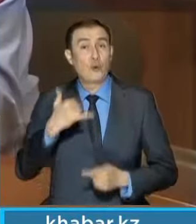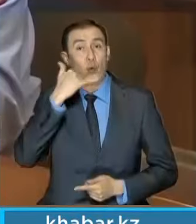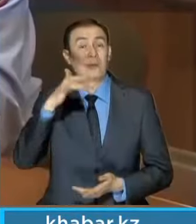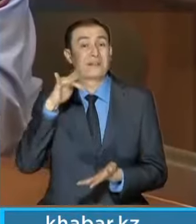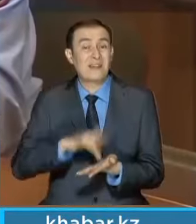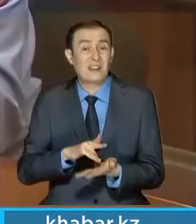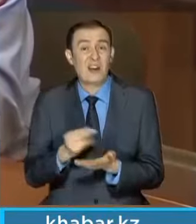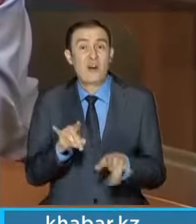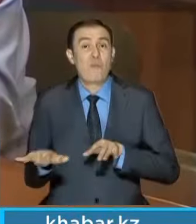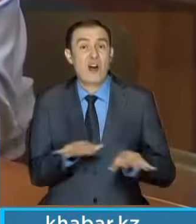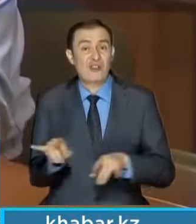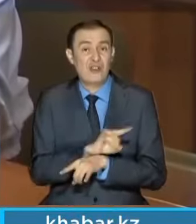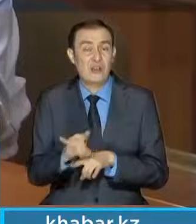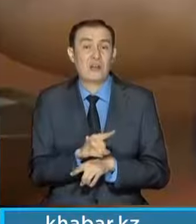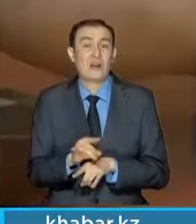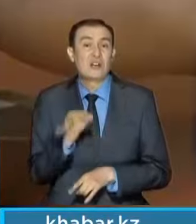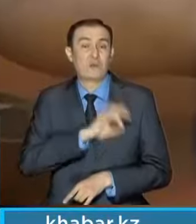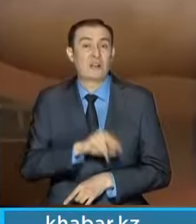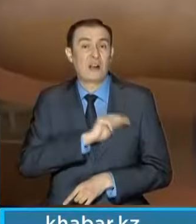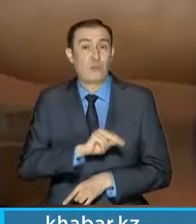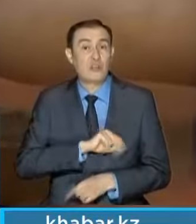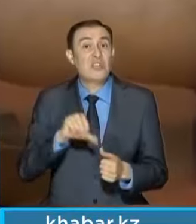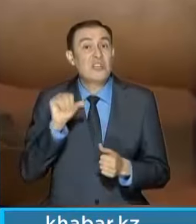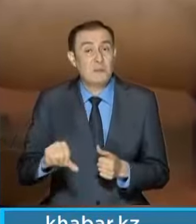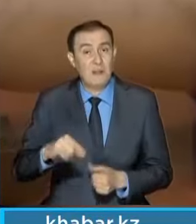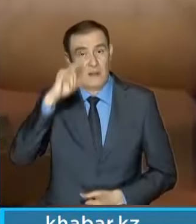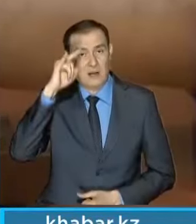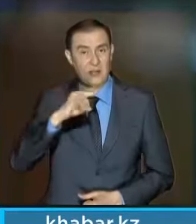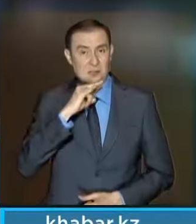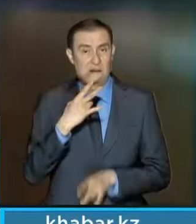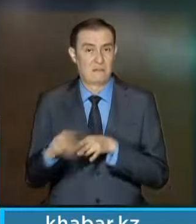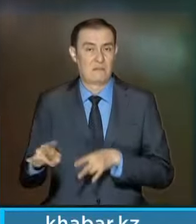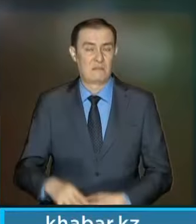колл-центр. Мошенники в прошлом году специализировались на работе именно с казахстанцами.